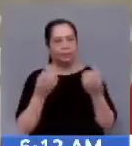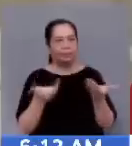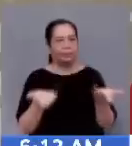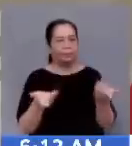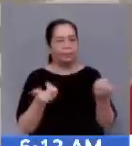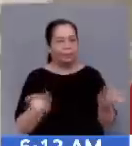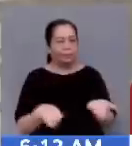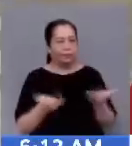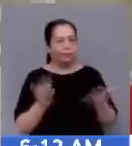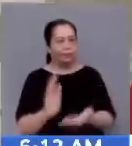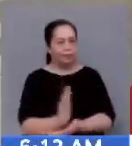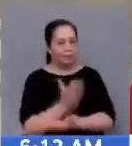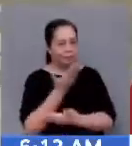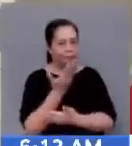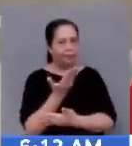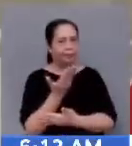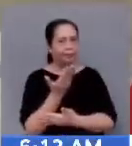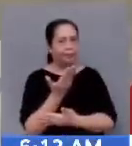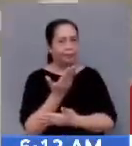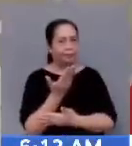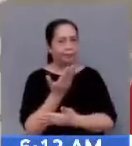umaga. Kasama at, po rin si Father.